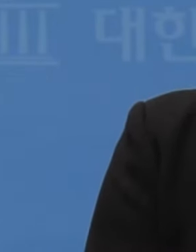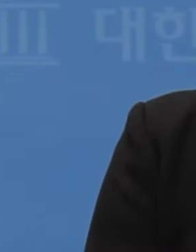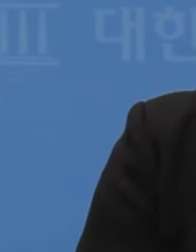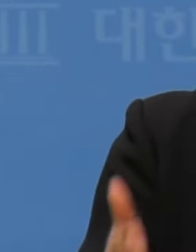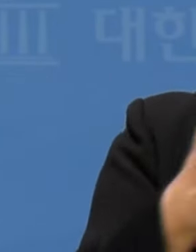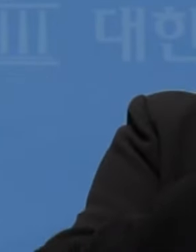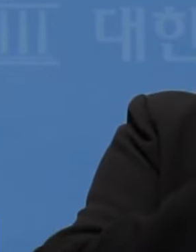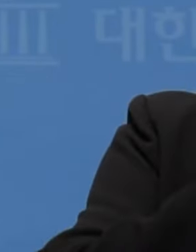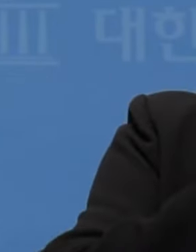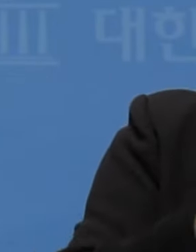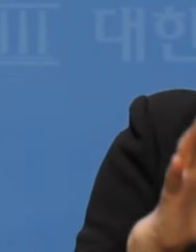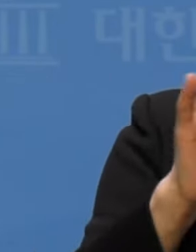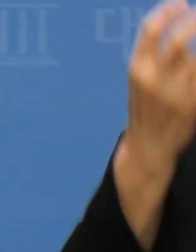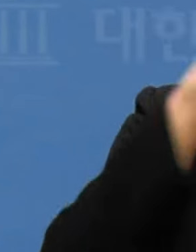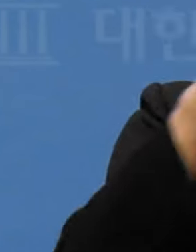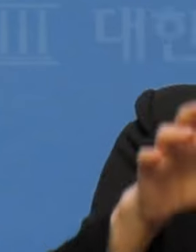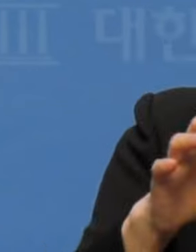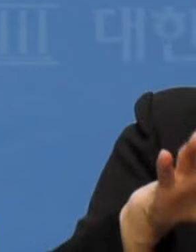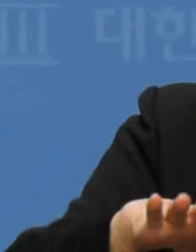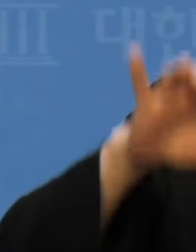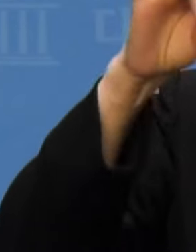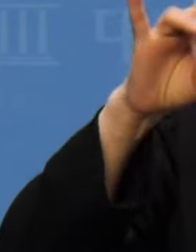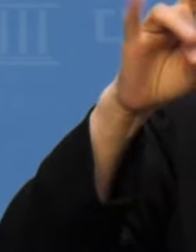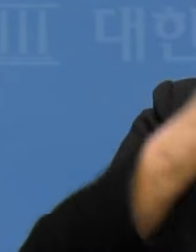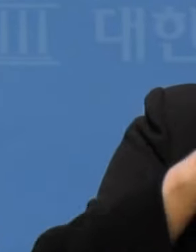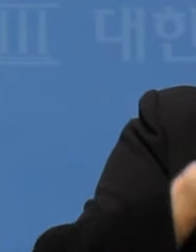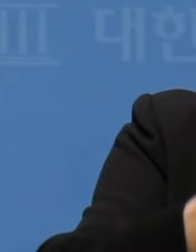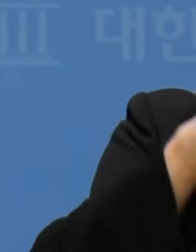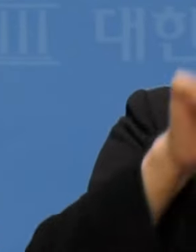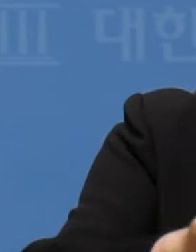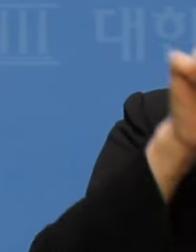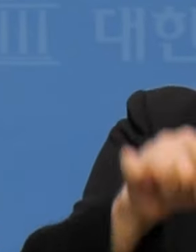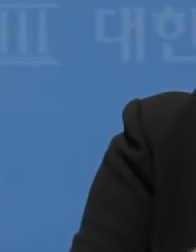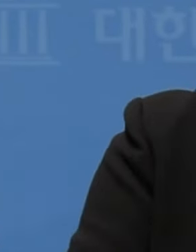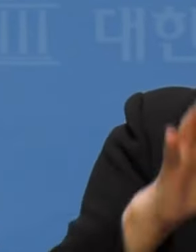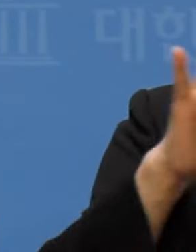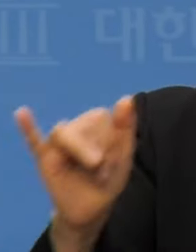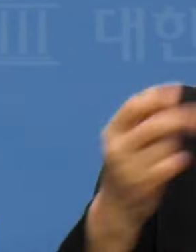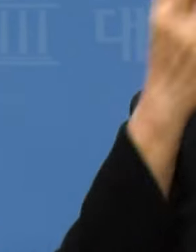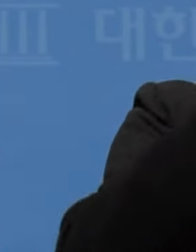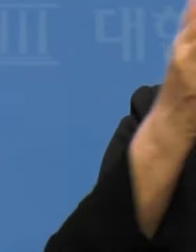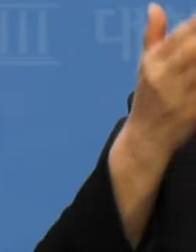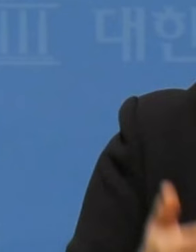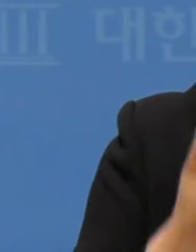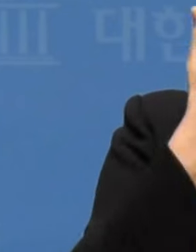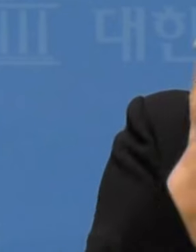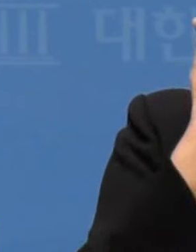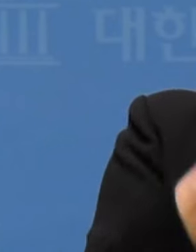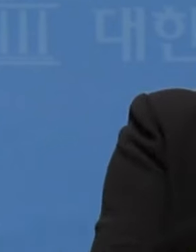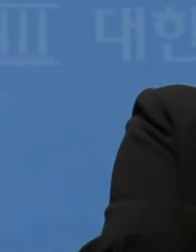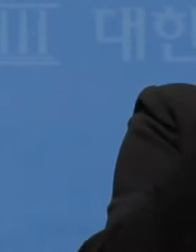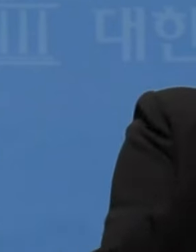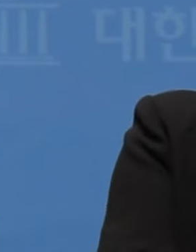저 김정현은 국민 보호 우선주의를 실천하겠습니다. 국민이 보호받아야 할